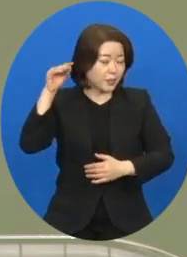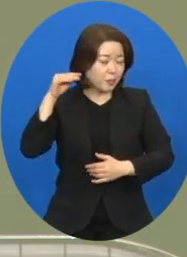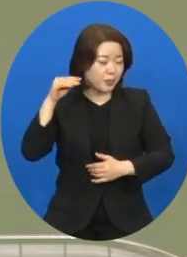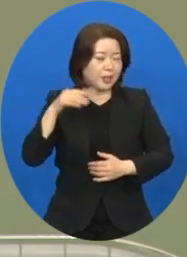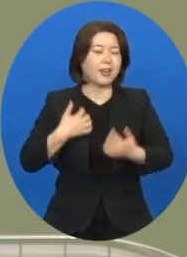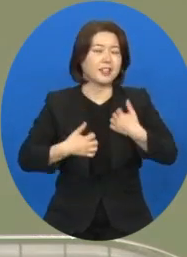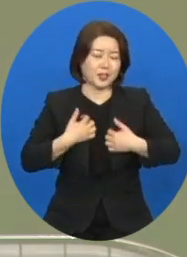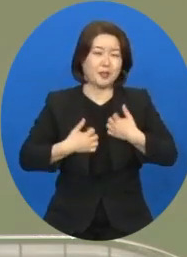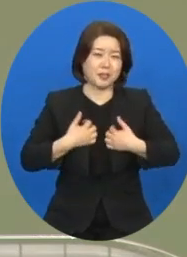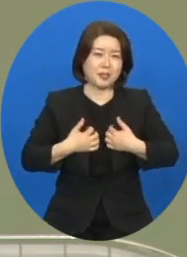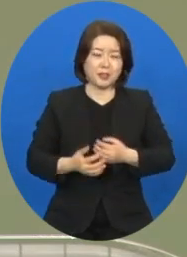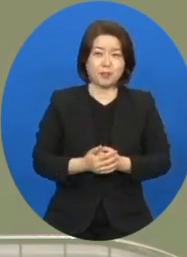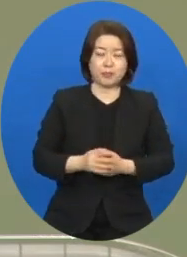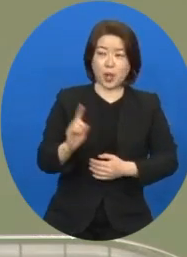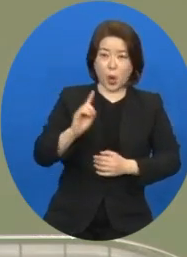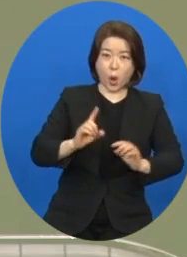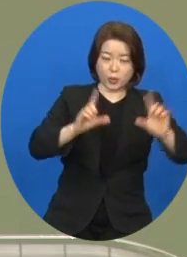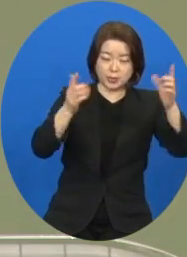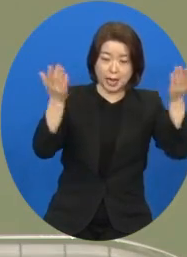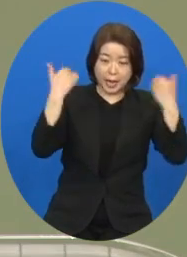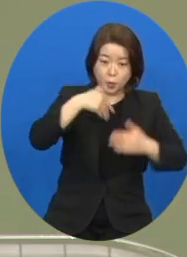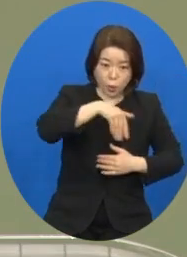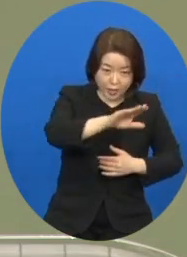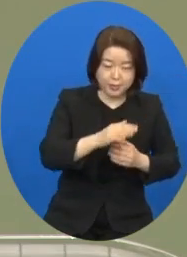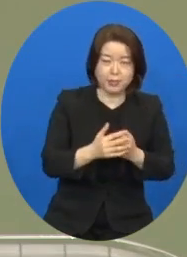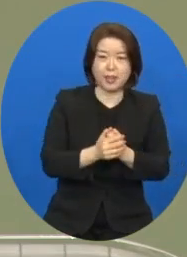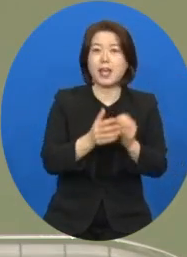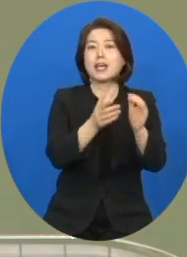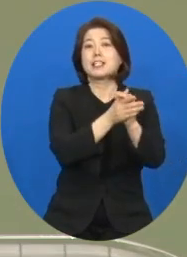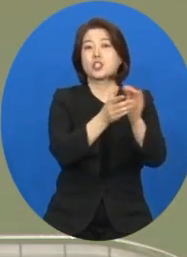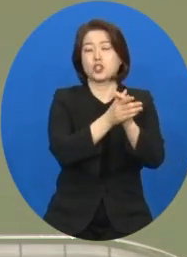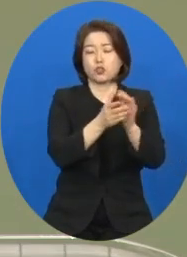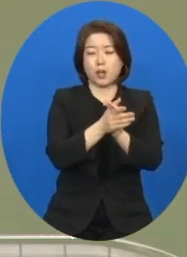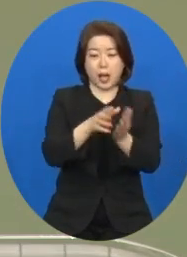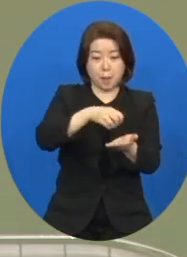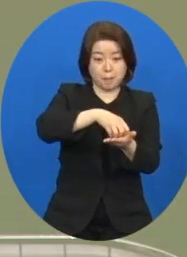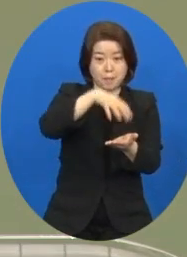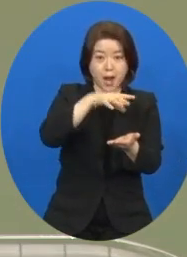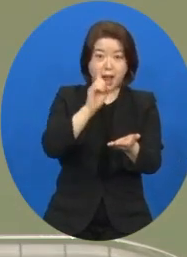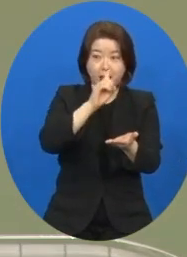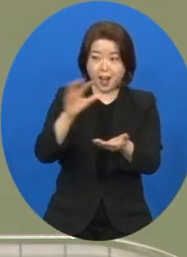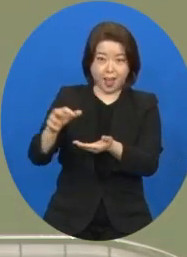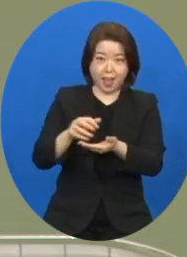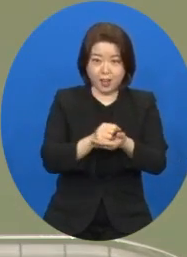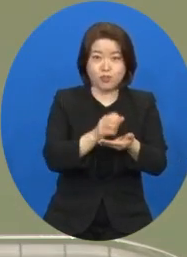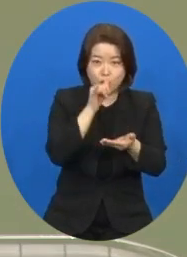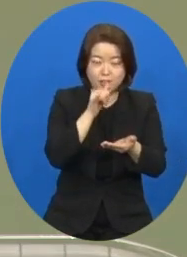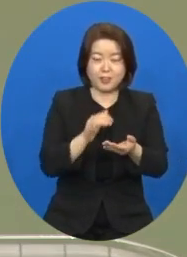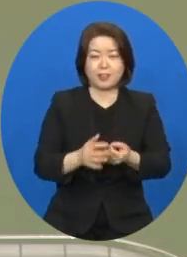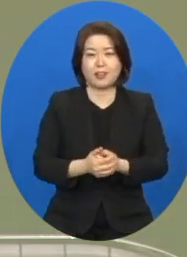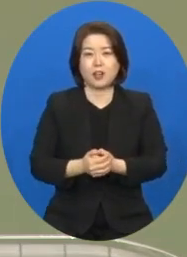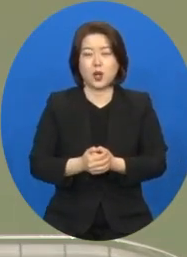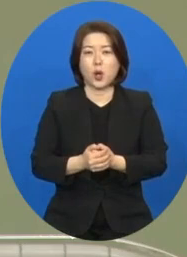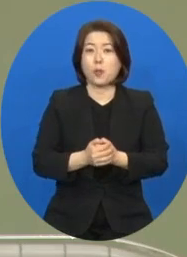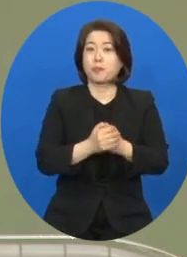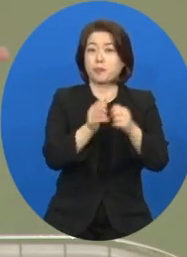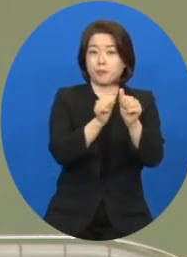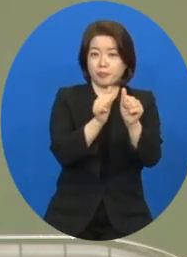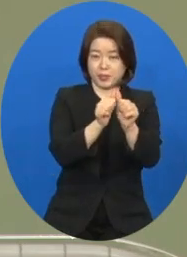재미있더라고요. 어느 날 학교 갔더니 친구가 빵을 하나 가지고 왔더래요. 뭐 남자